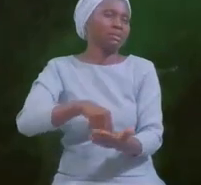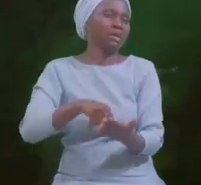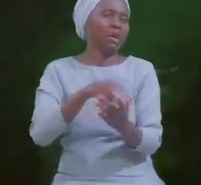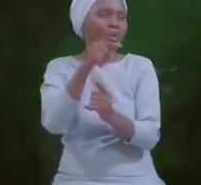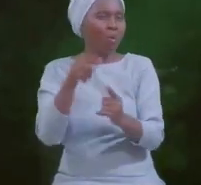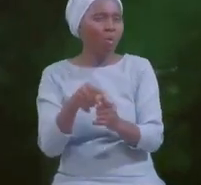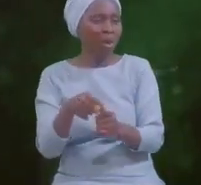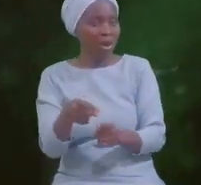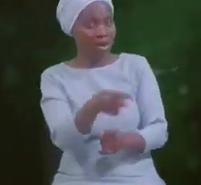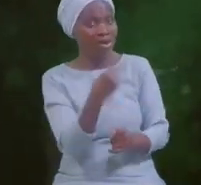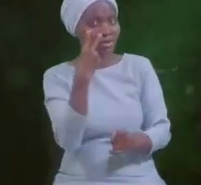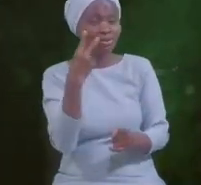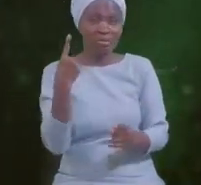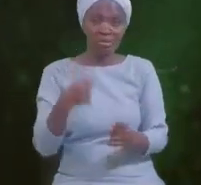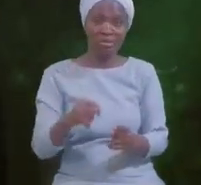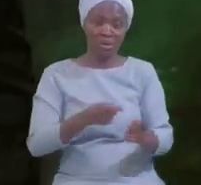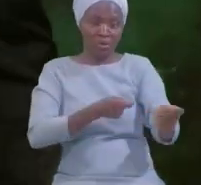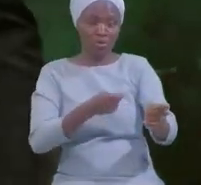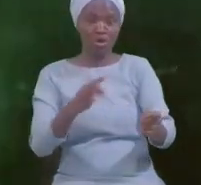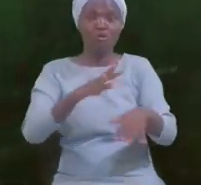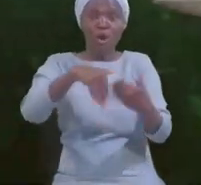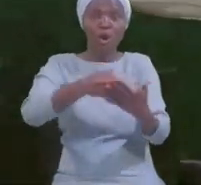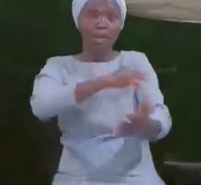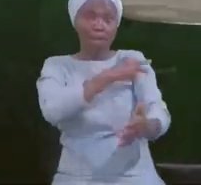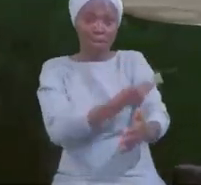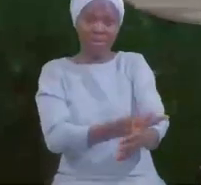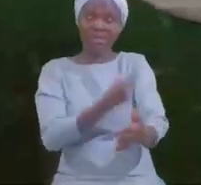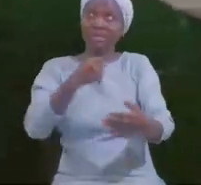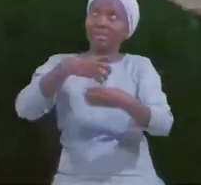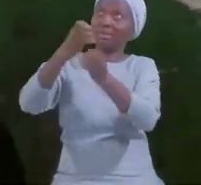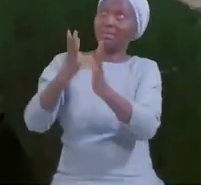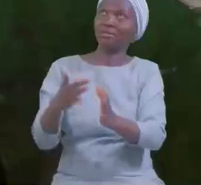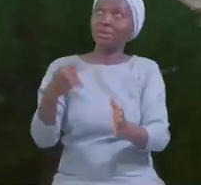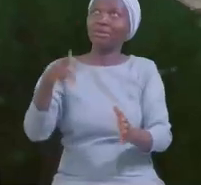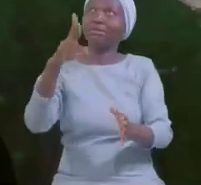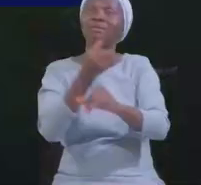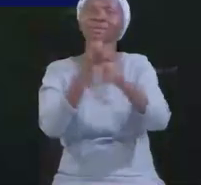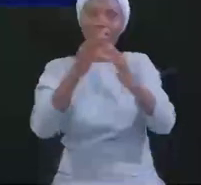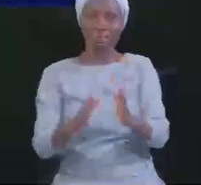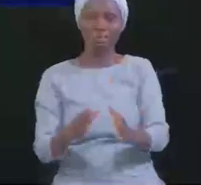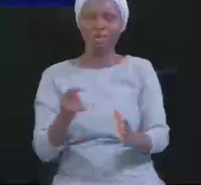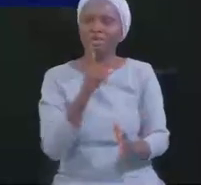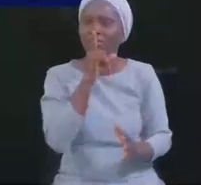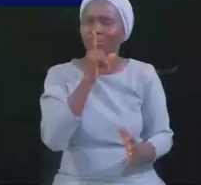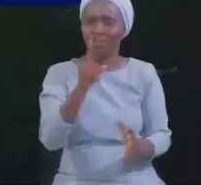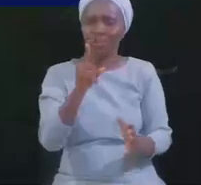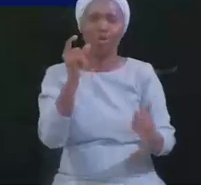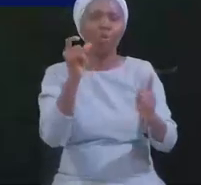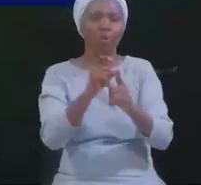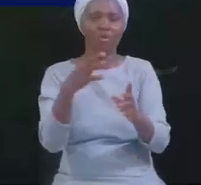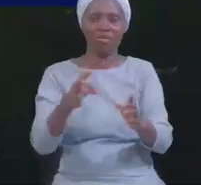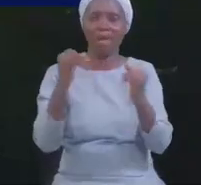là où la prééminence de Dieu est, du Rédempteur est. Nous avons la